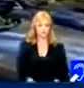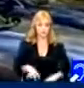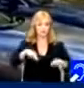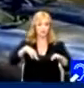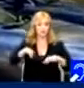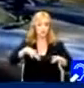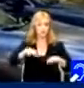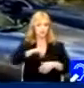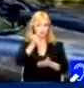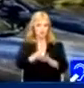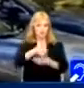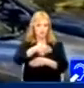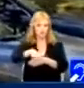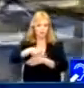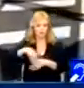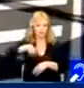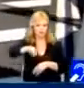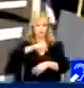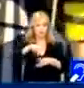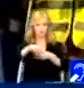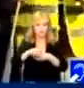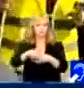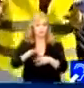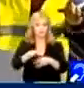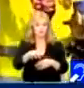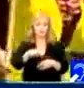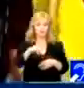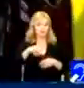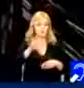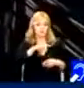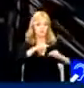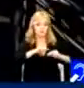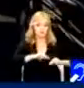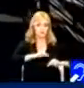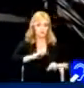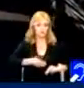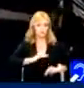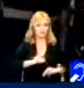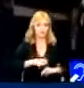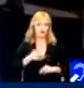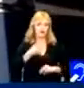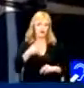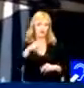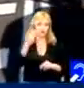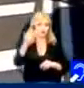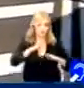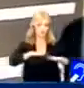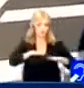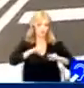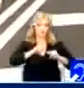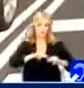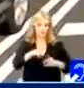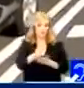Circulația pe principalul bulevard al Madridului a fost întreruptă de șoferii angajați de Uber și Cabify, care vor să le fie garantate slujbele, al căror număr este